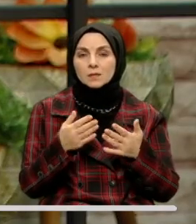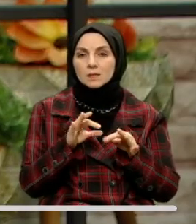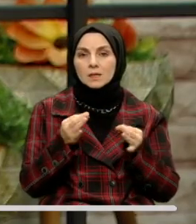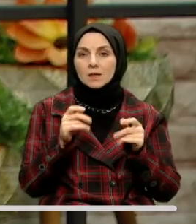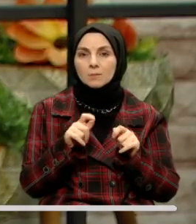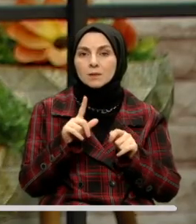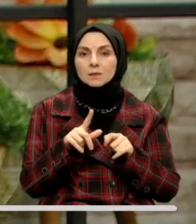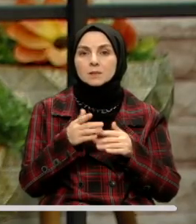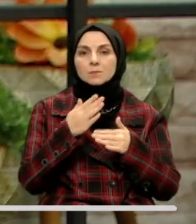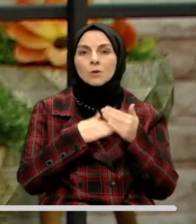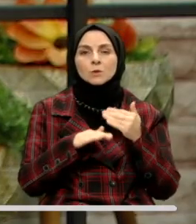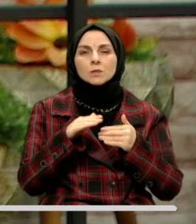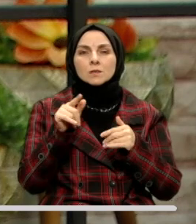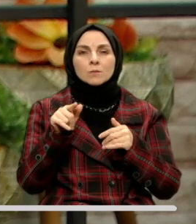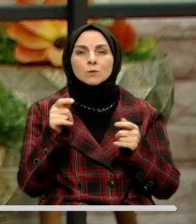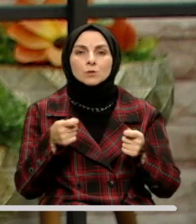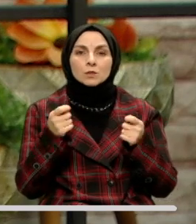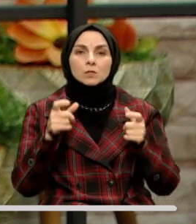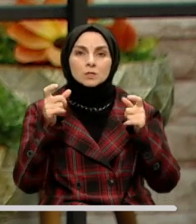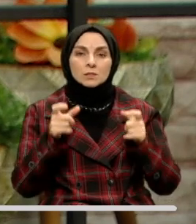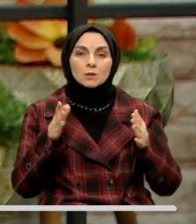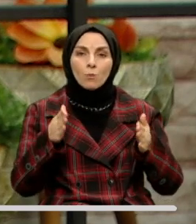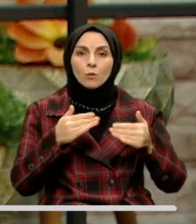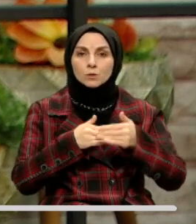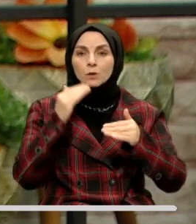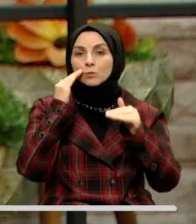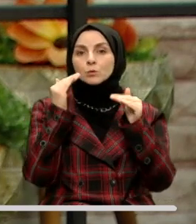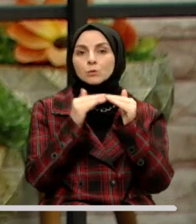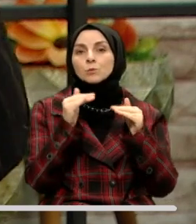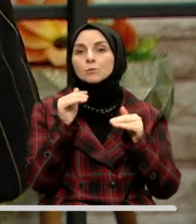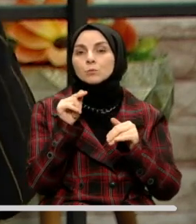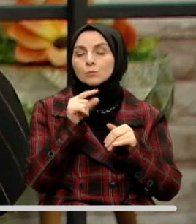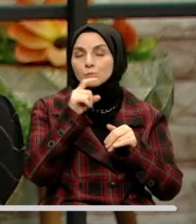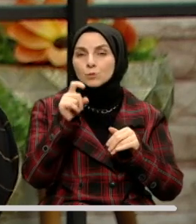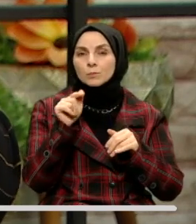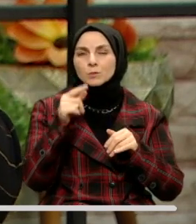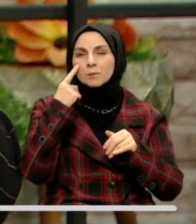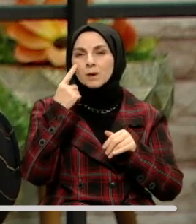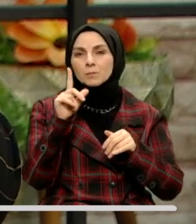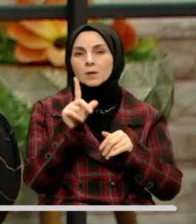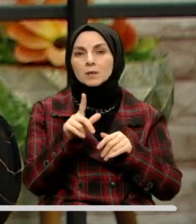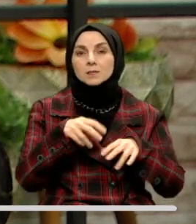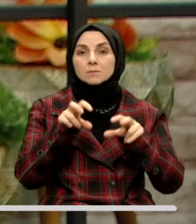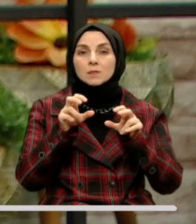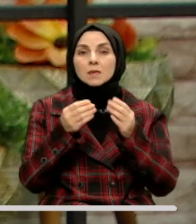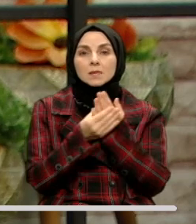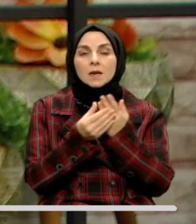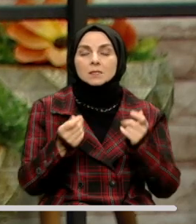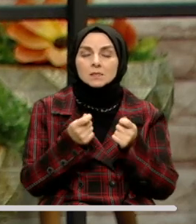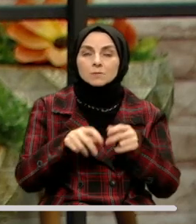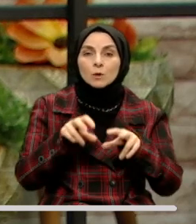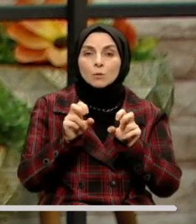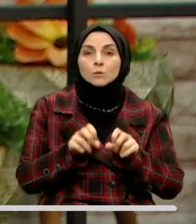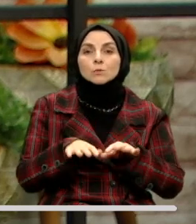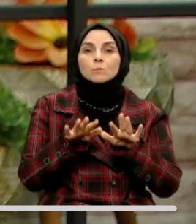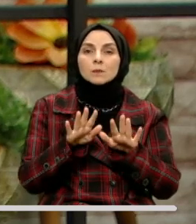uygun mu? Zihni bir yerde mi? Yani oturmadan önce her şeyi bir tamamlamak gerekiyor.